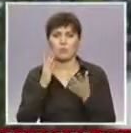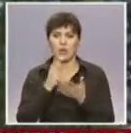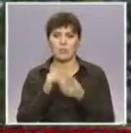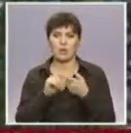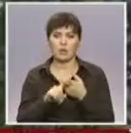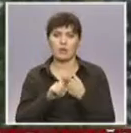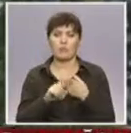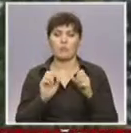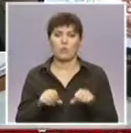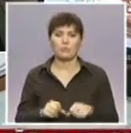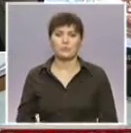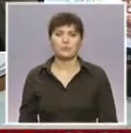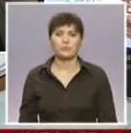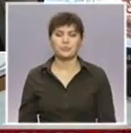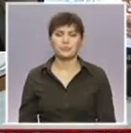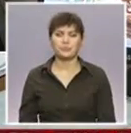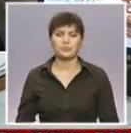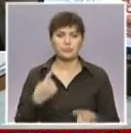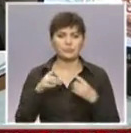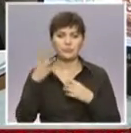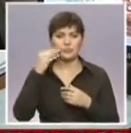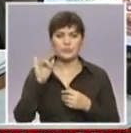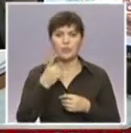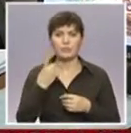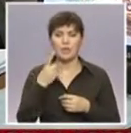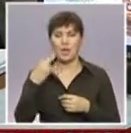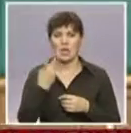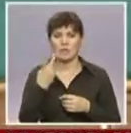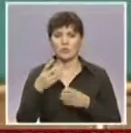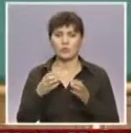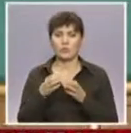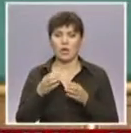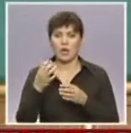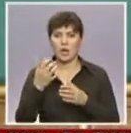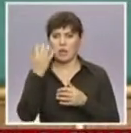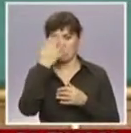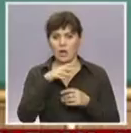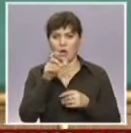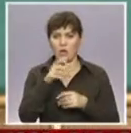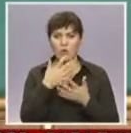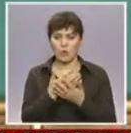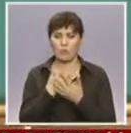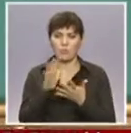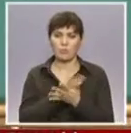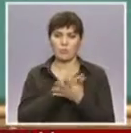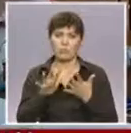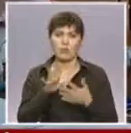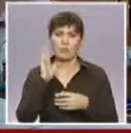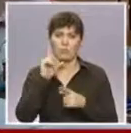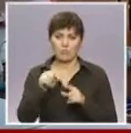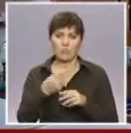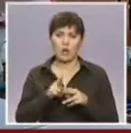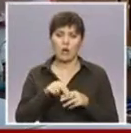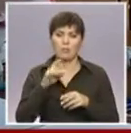тікелей байланысқа шыға алады. Бұдан былай Алматының бірінші және екінші топтағы зағип жандары қоғамдық көлікте тегін қатынайтын болады.